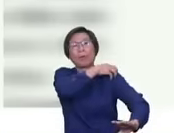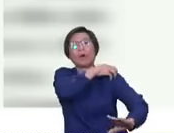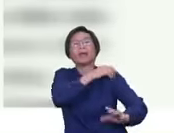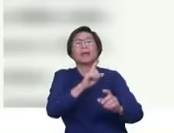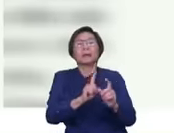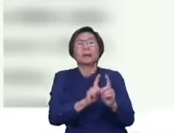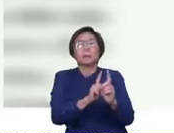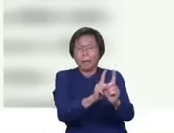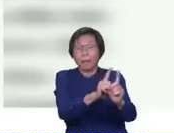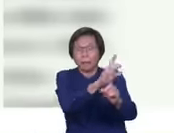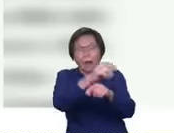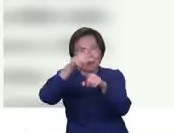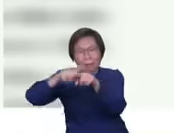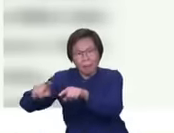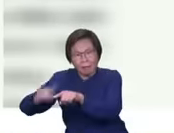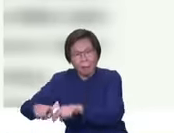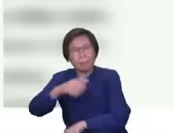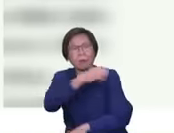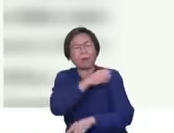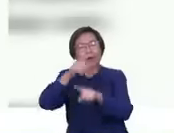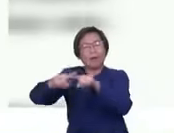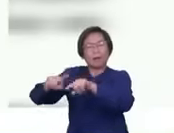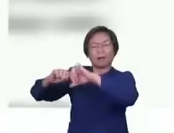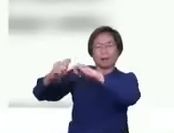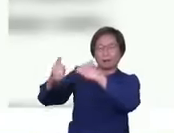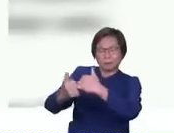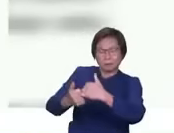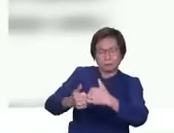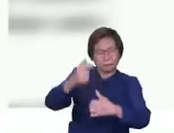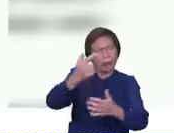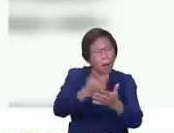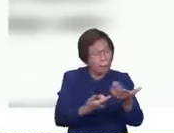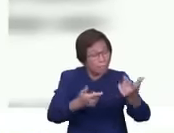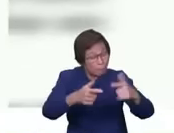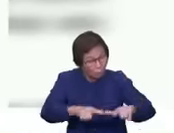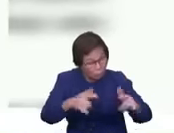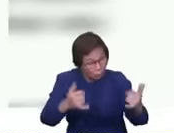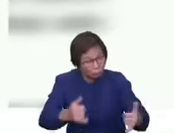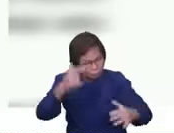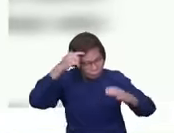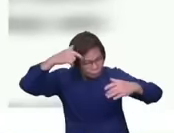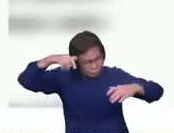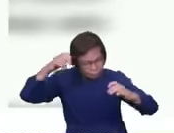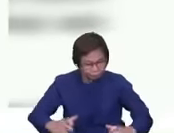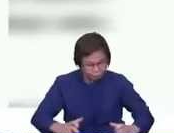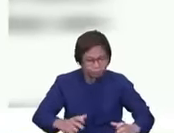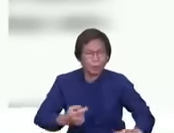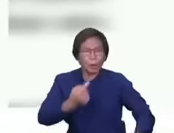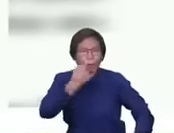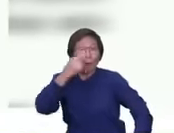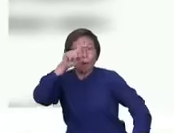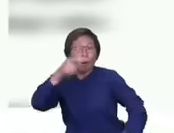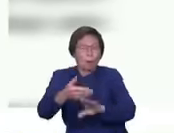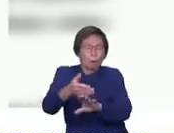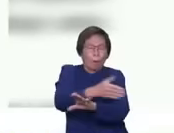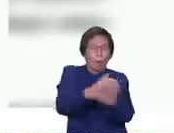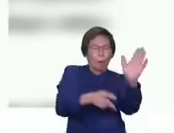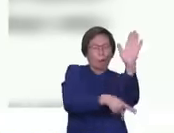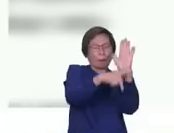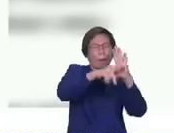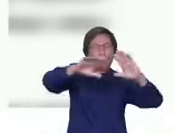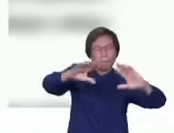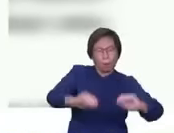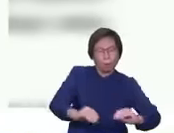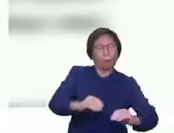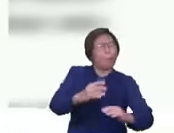dan 48 pegawai pelbagai agency mengambil kira situasi semasa keputusan supaya saringan dijalankan sebelum palimana